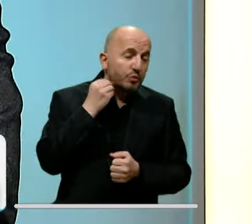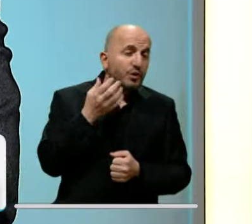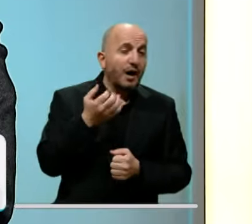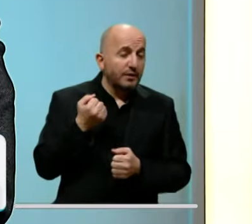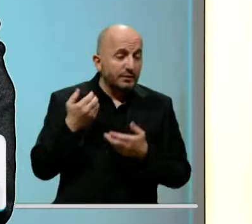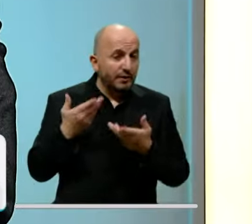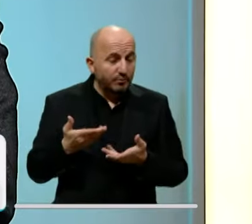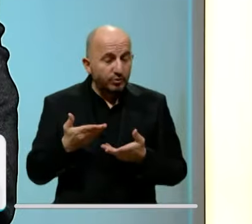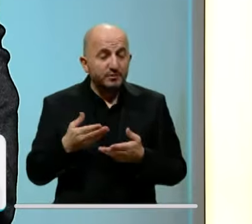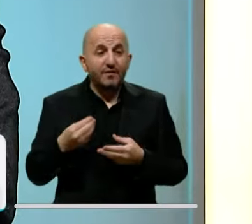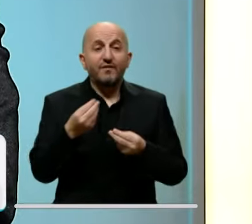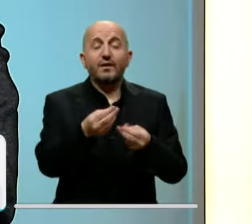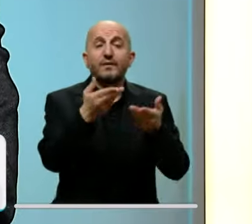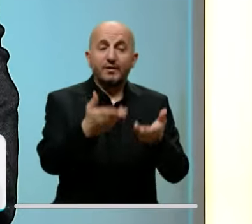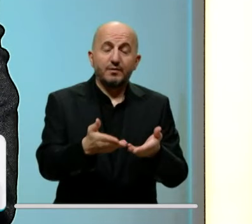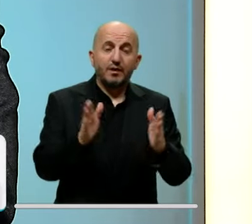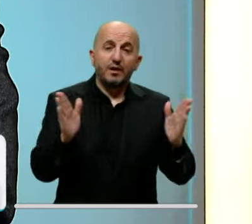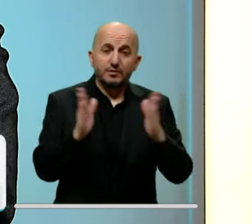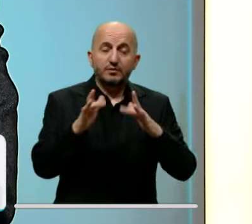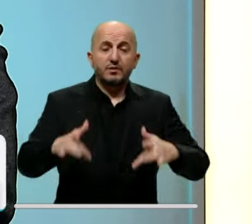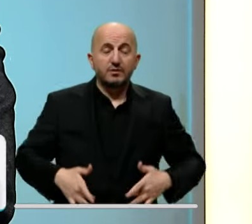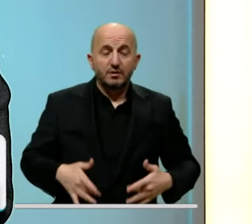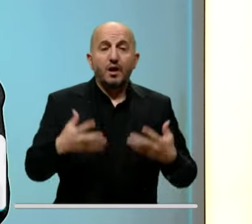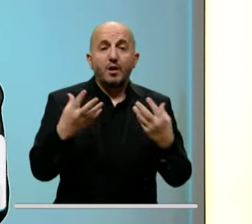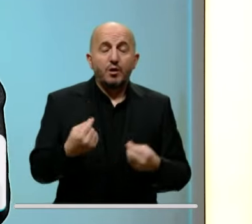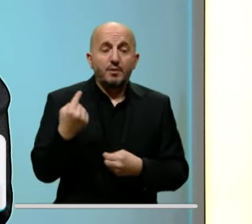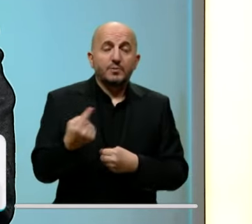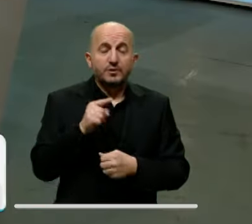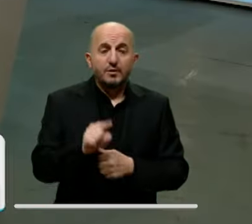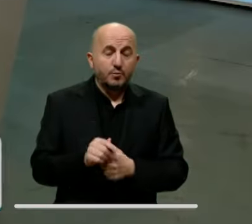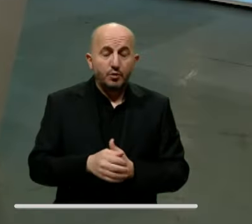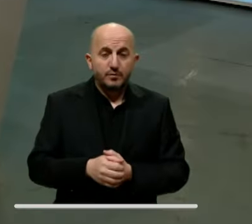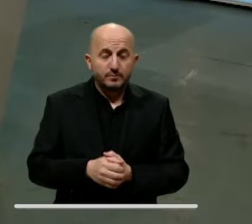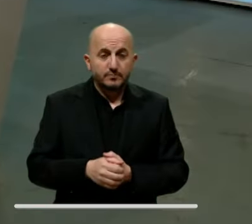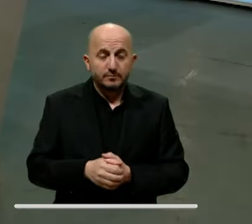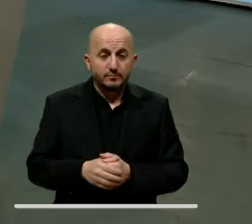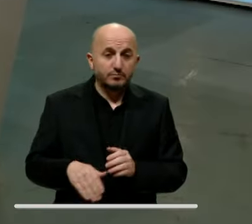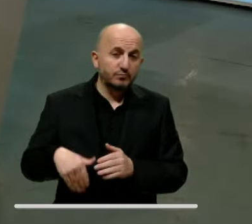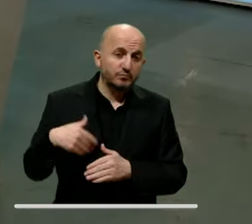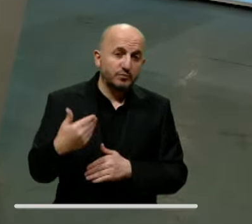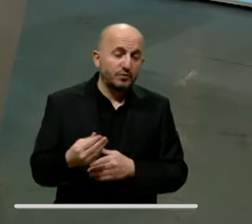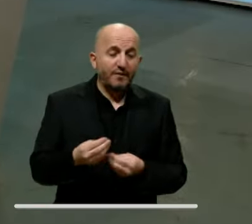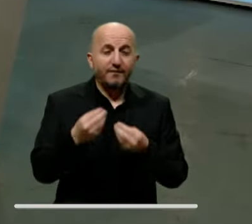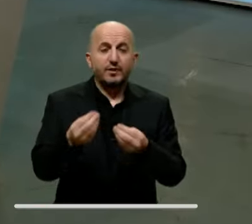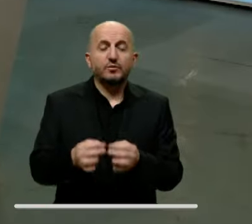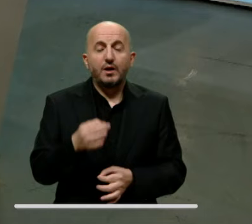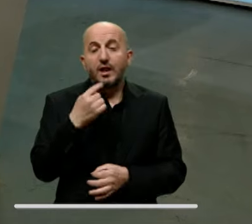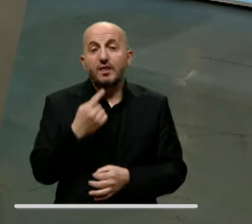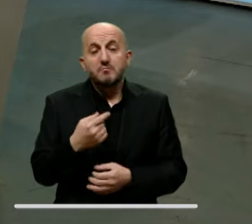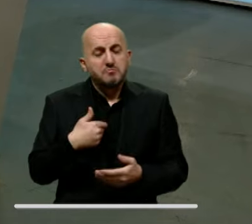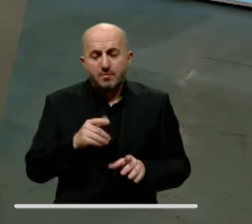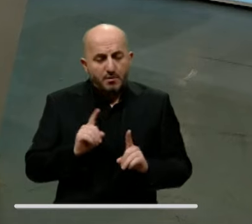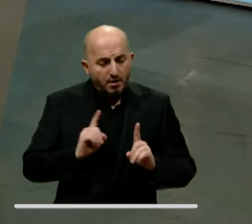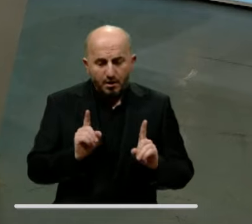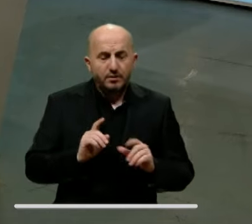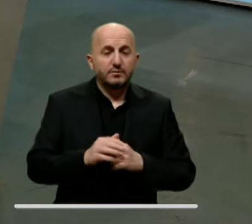kabul rla olan bir şey bu rızasız olur mu hani Sonradan verecek olan der ya ben istemiyorum